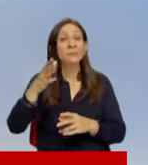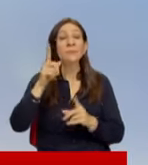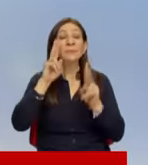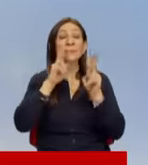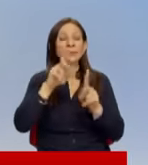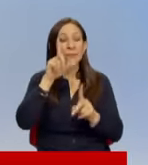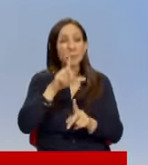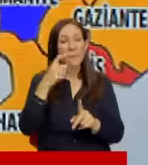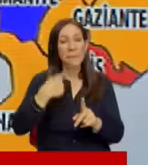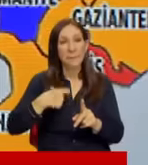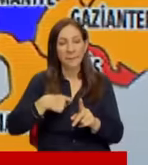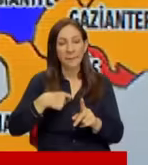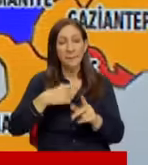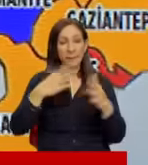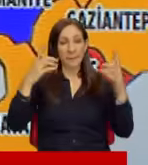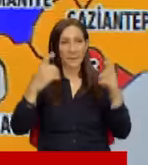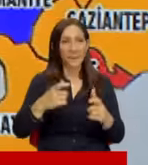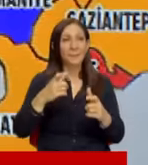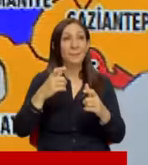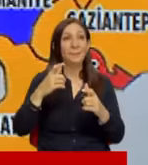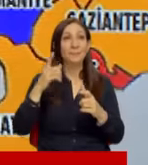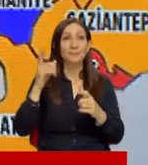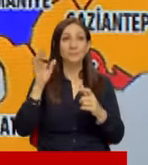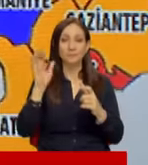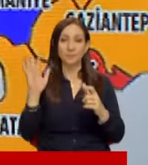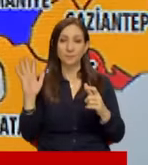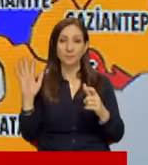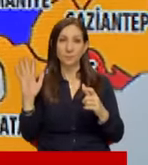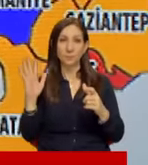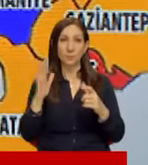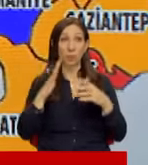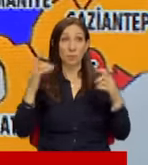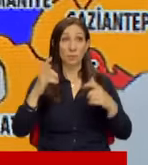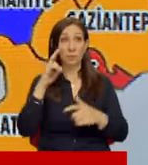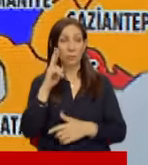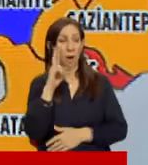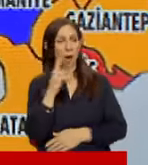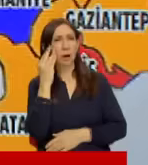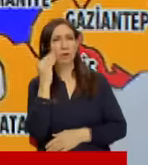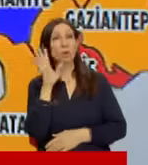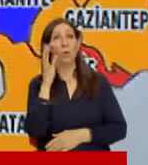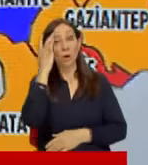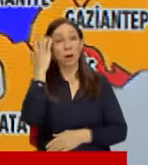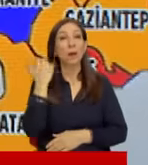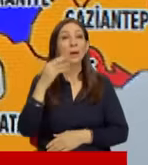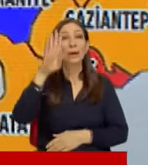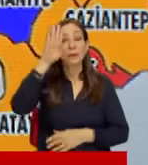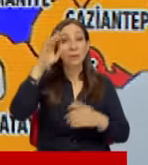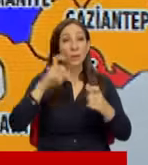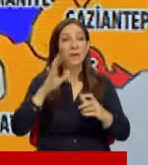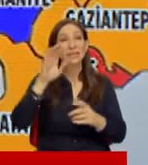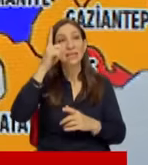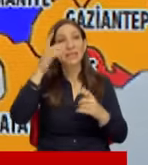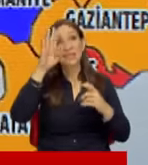görmek lazım. Yani özellikle metropolde taşradan doğru metropole bakınca bu anlaşılamıyor. İstanbul'da özellikle ya da